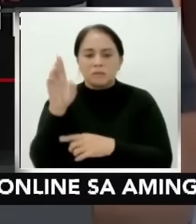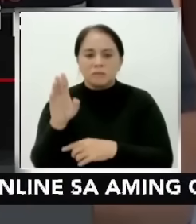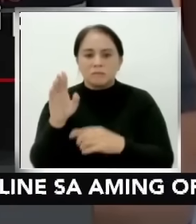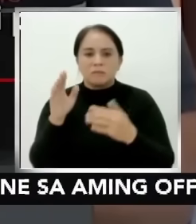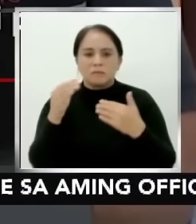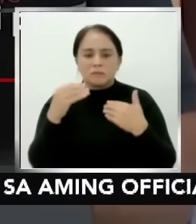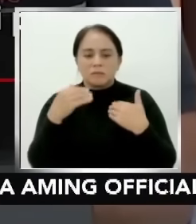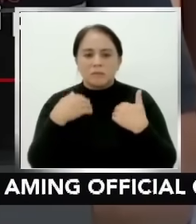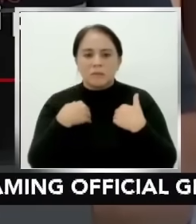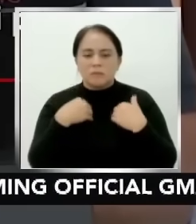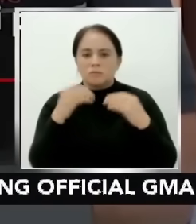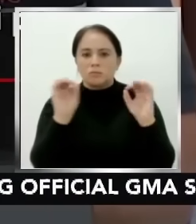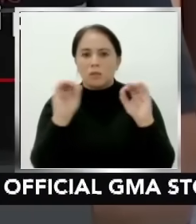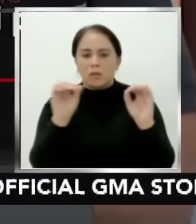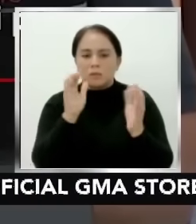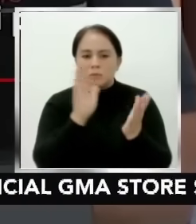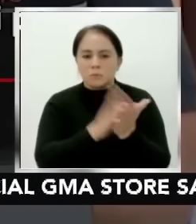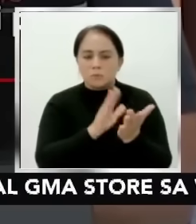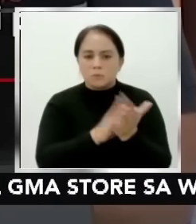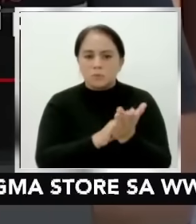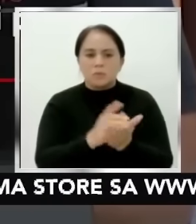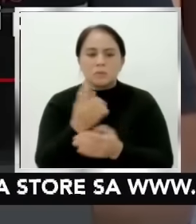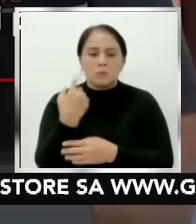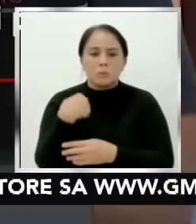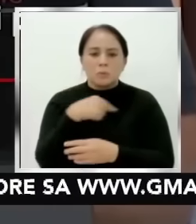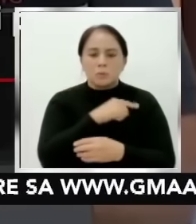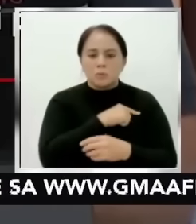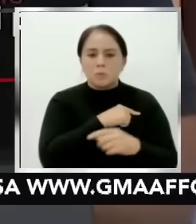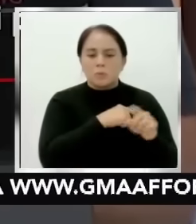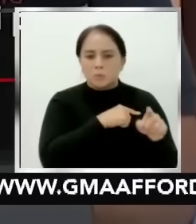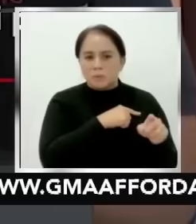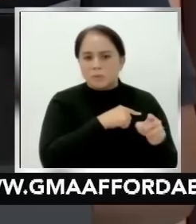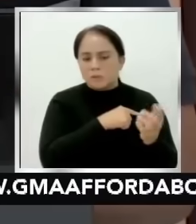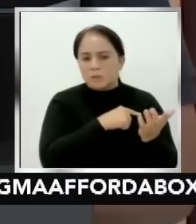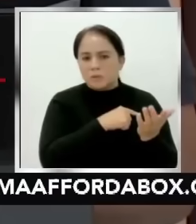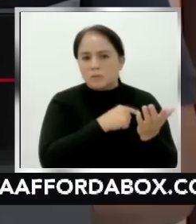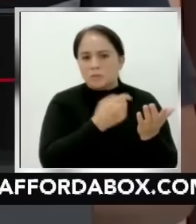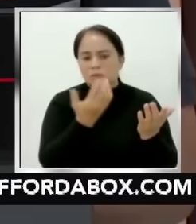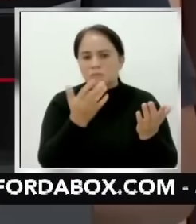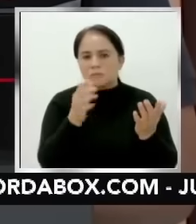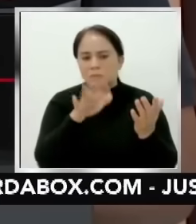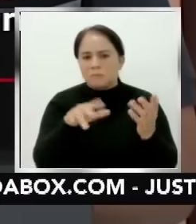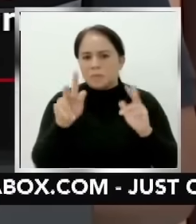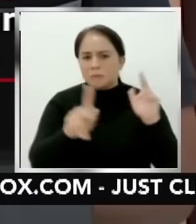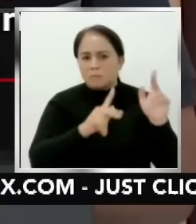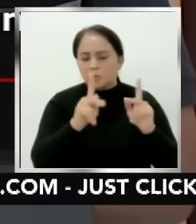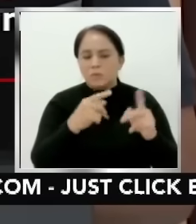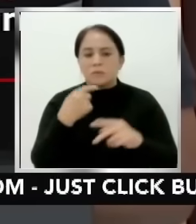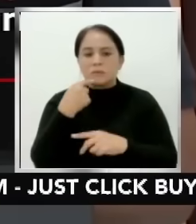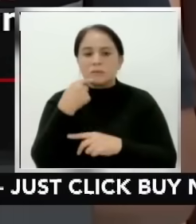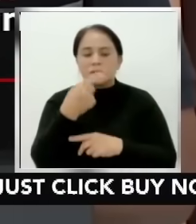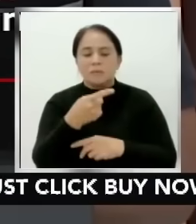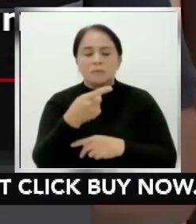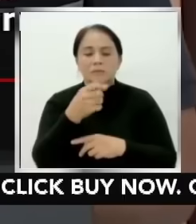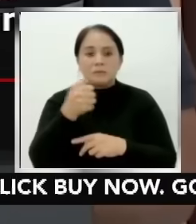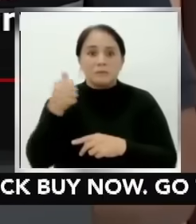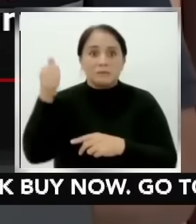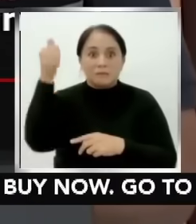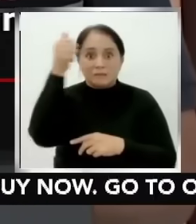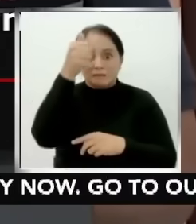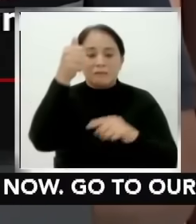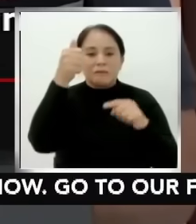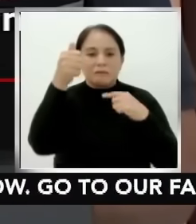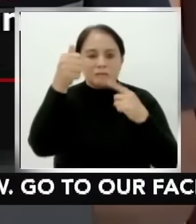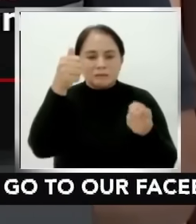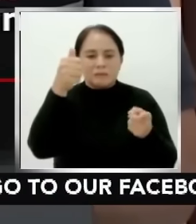eskwela kami na ba kuno sumusunod ni Ja ng ijang katawhan pag giingon ni Senior Aguila nga katuloy nagpaila nga si